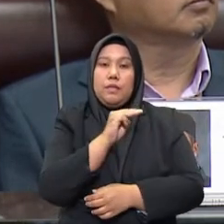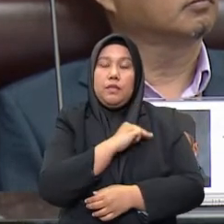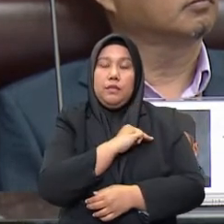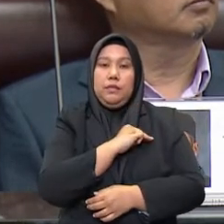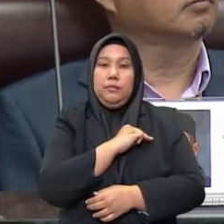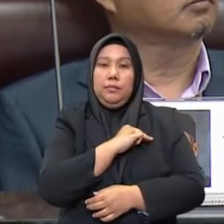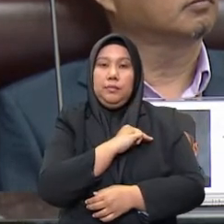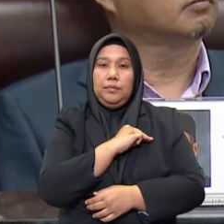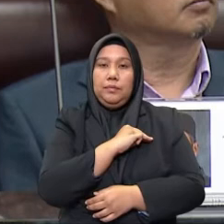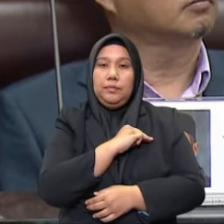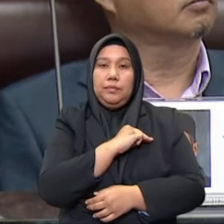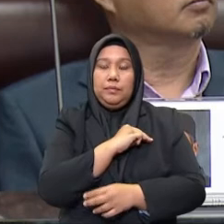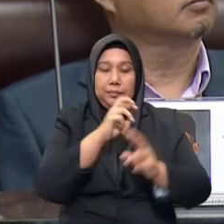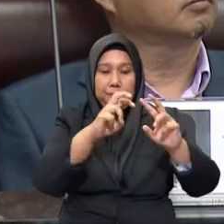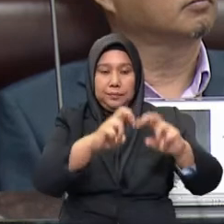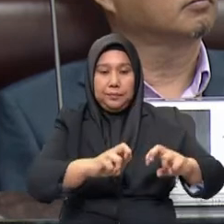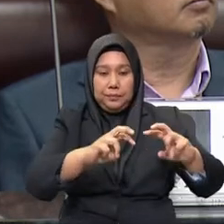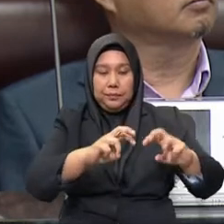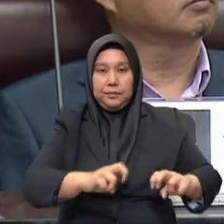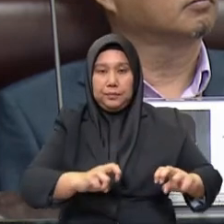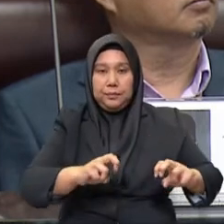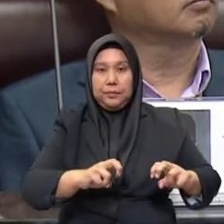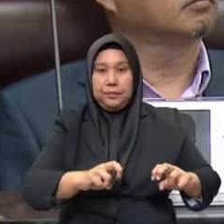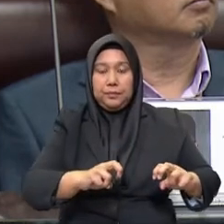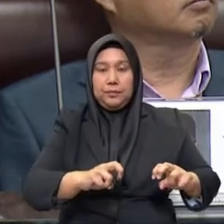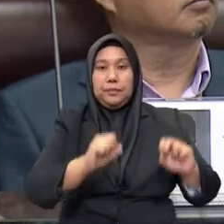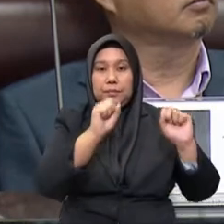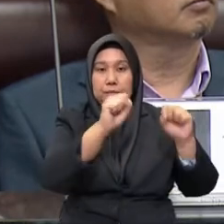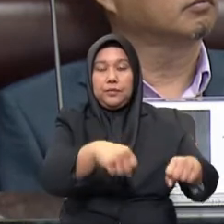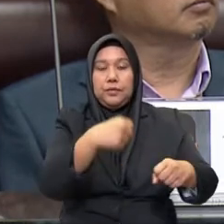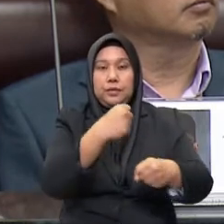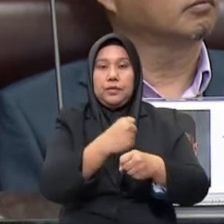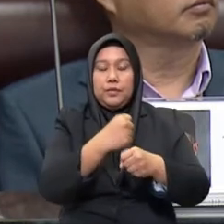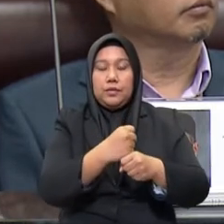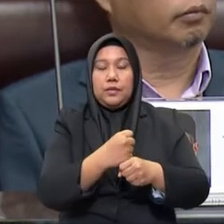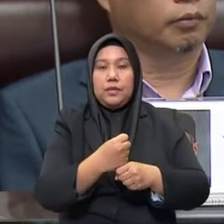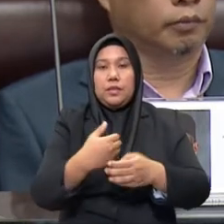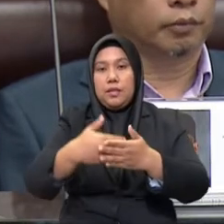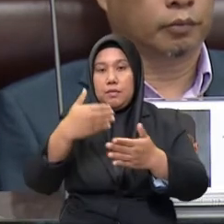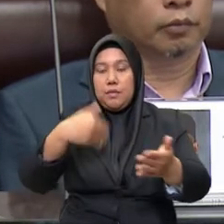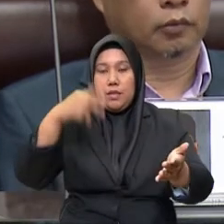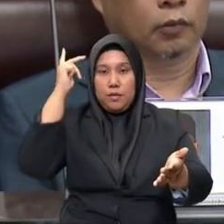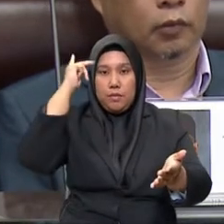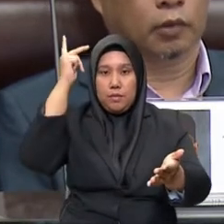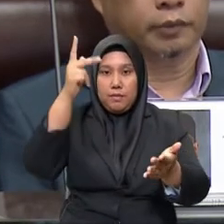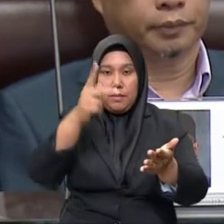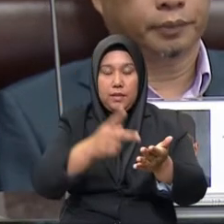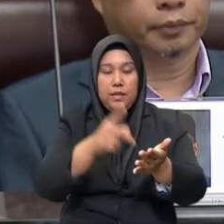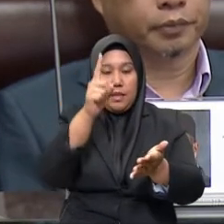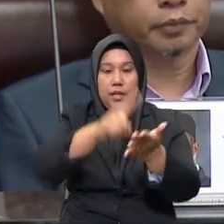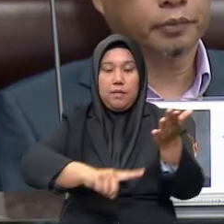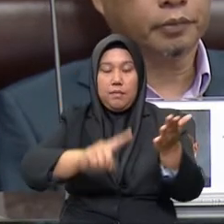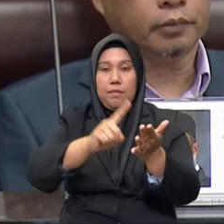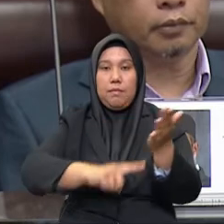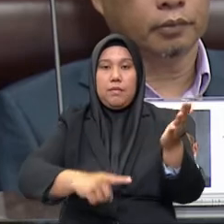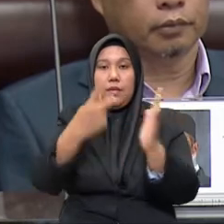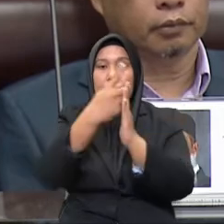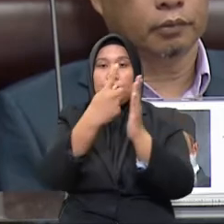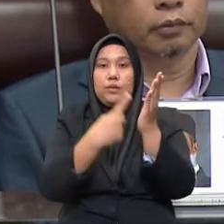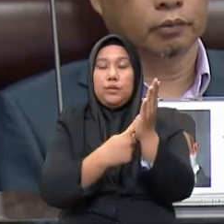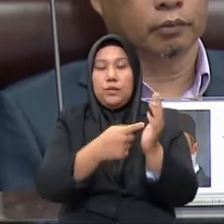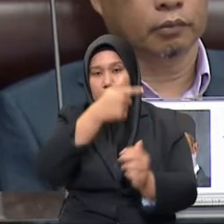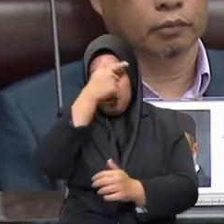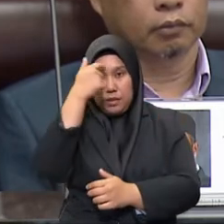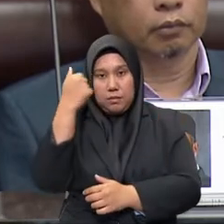segi mengkaji pasaran sebelum memperkenalkan apa-apa kursus? Kerana kalau kita